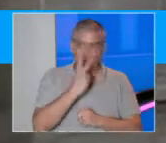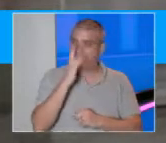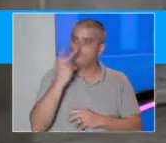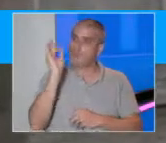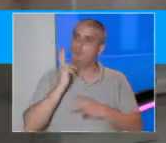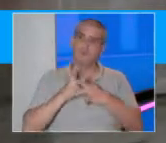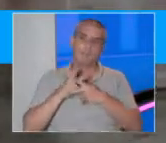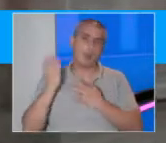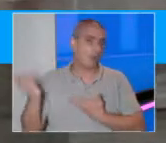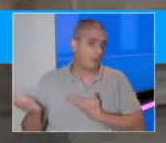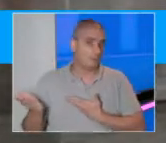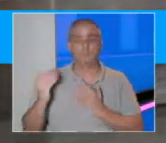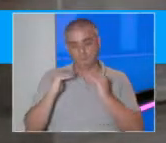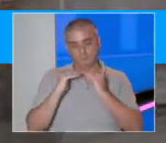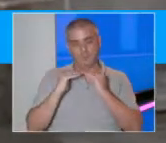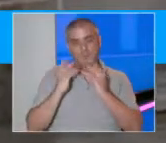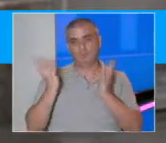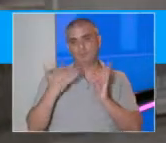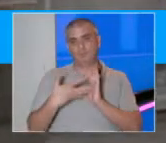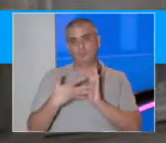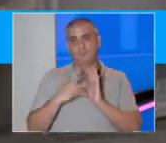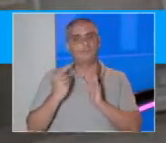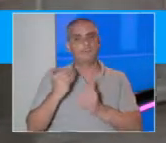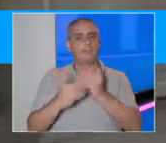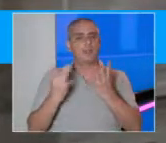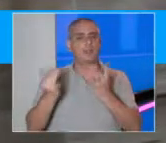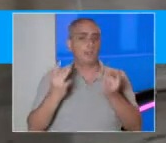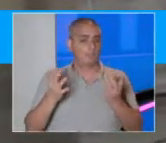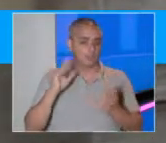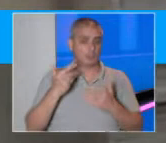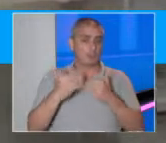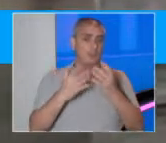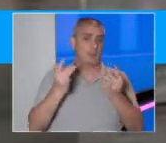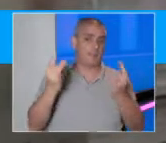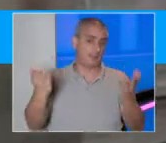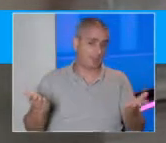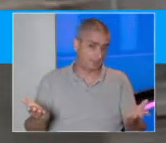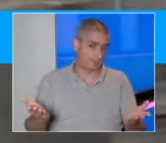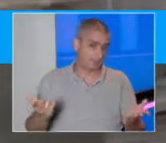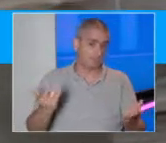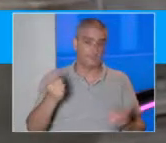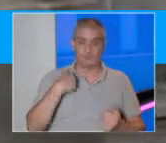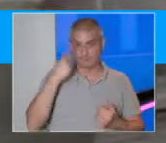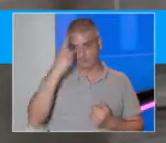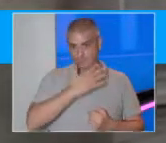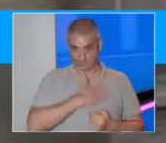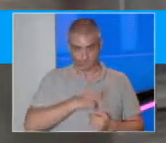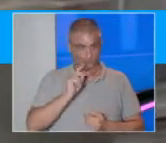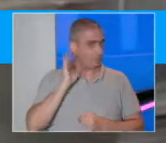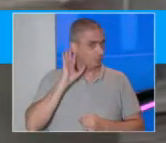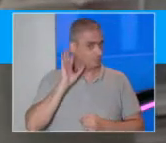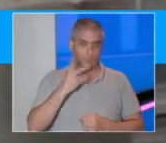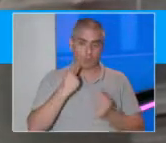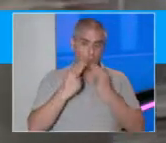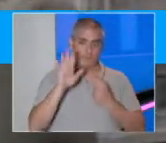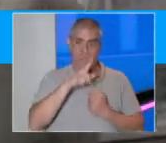אחוז התחלואה, ולפי זה לבדוק מה מקדם ההדבקה גם, יש גם מקדם ההדבקה, וכולי. הבנתי שאתם רוצים גם לשמוע מה